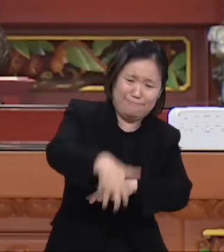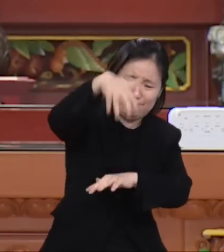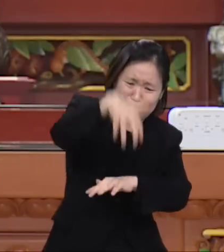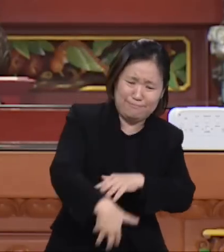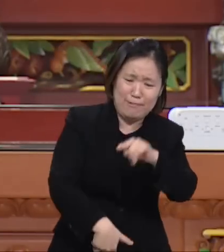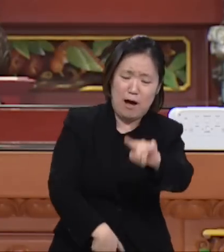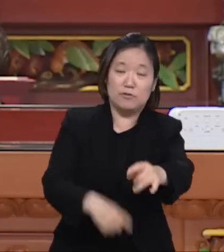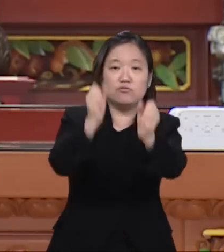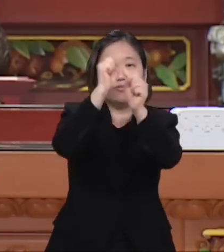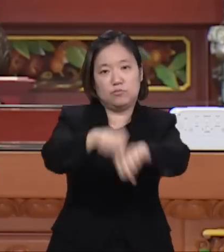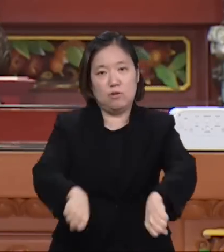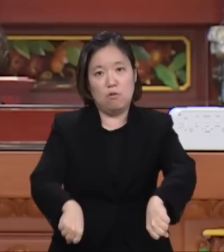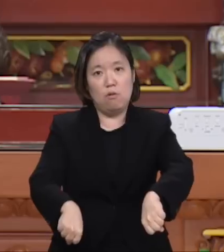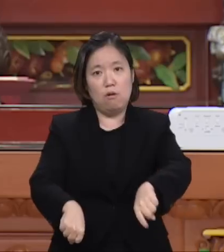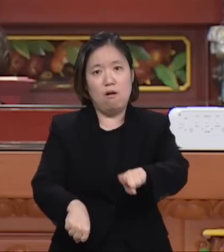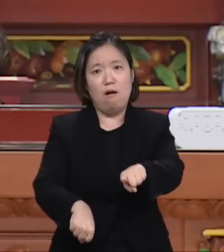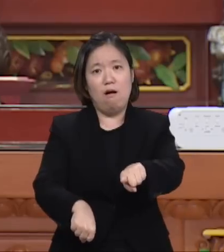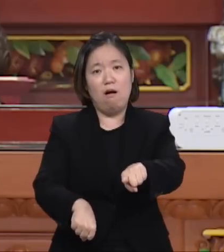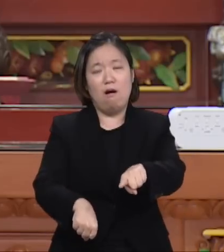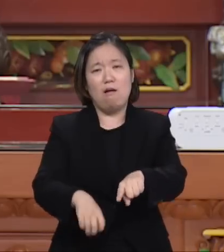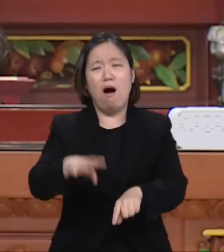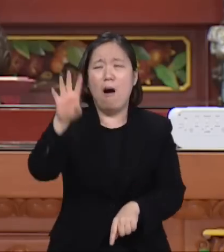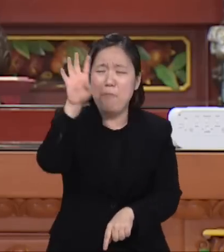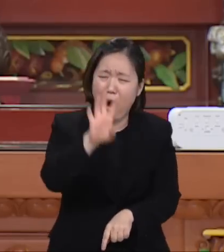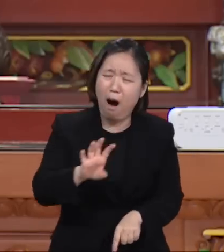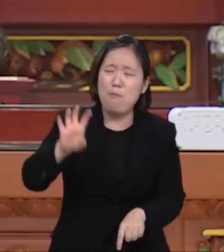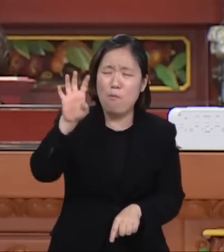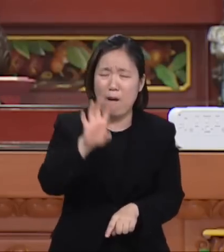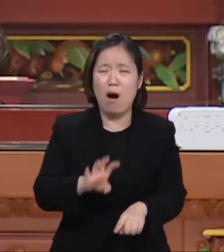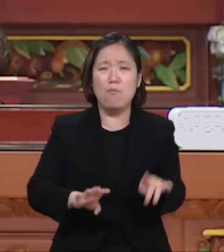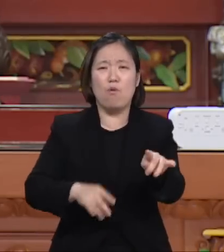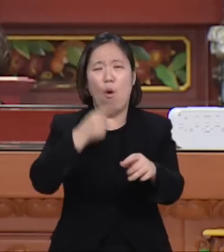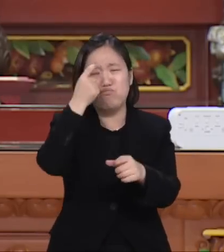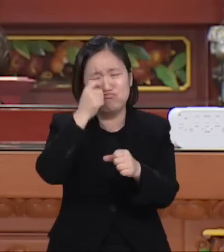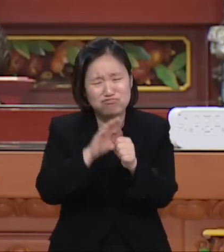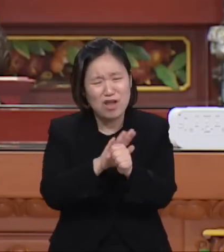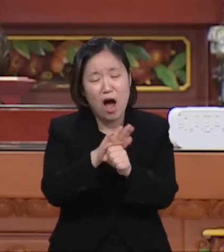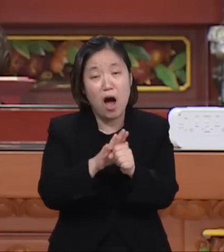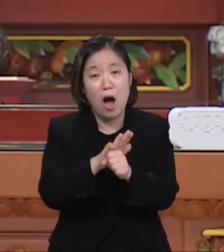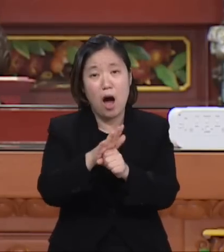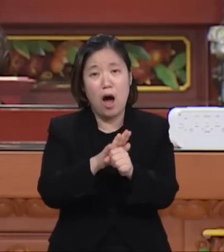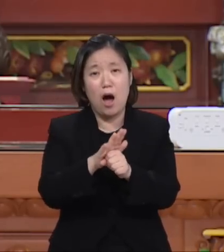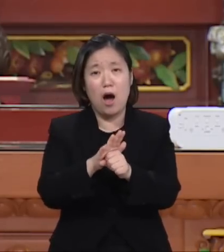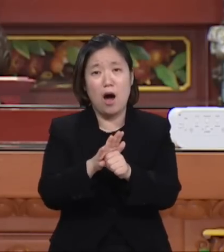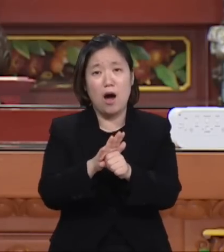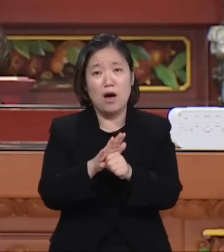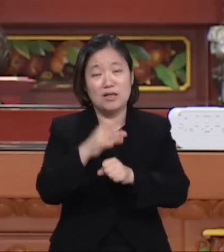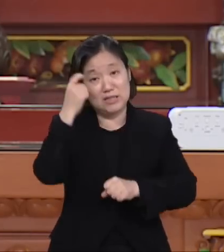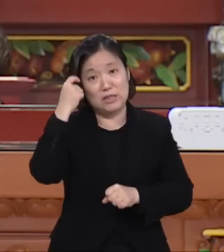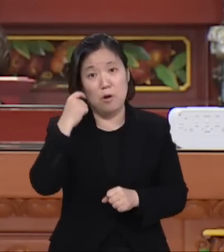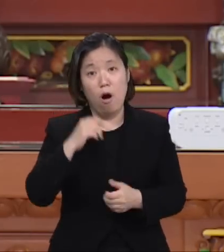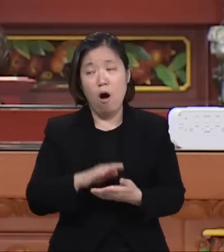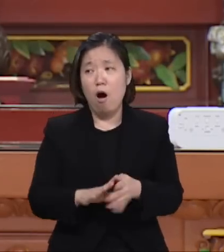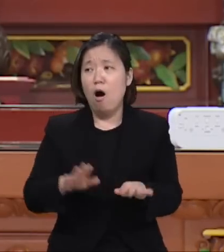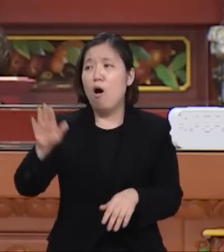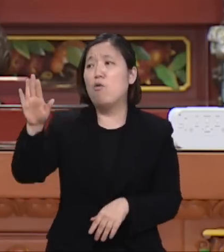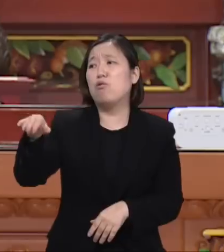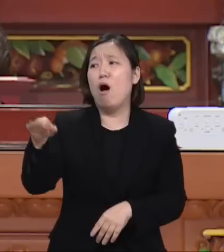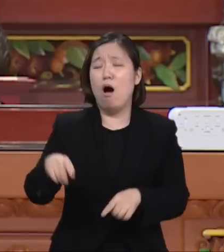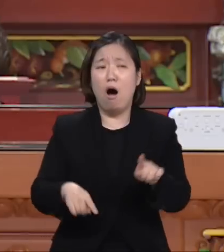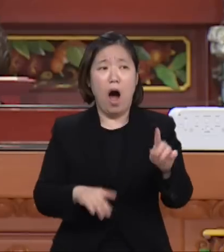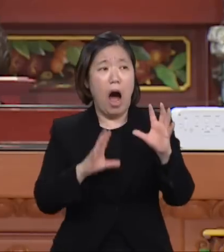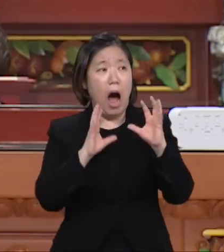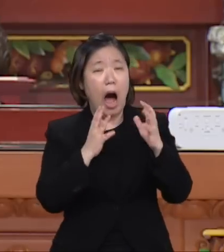쌓아놓은 볼을 다 무너뜨린다는 거예요 애들이 너무 불쌍해 가지고 저승사자님 저